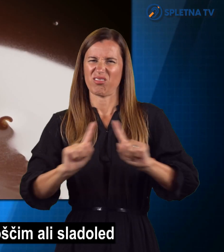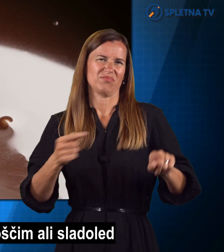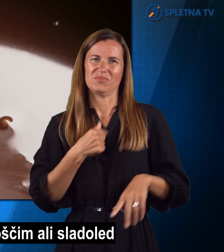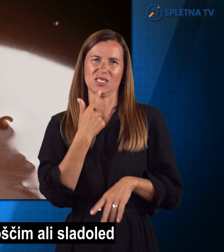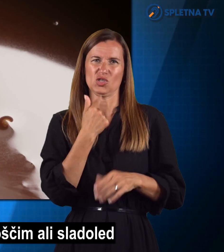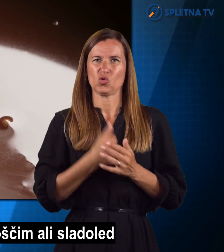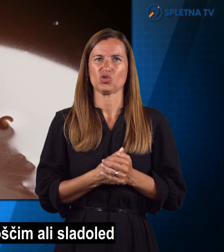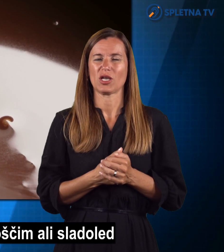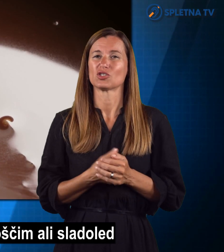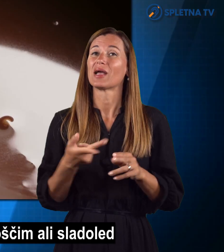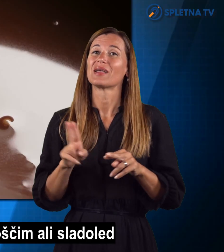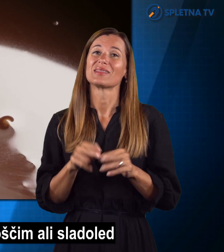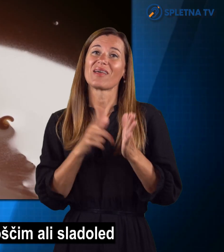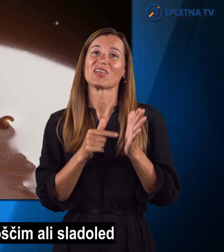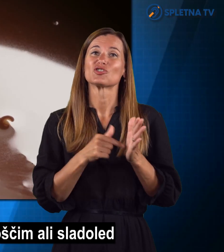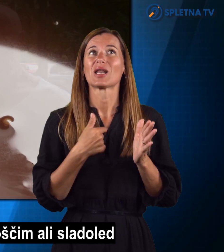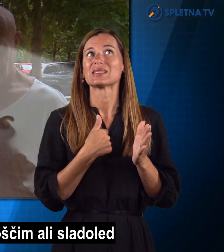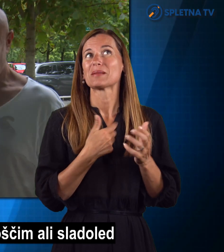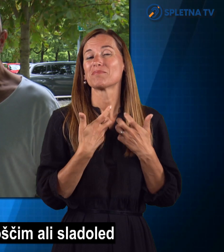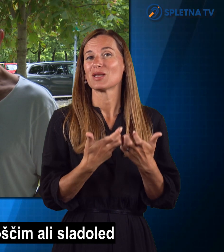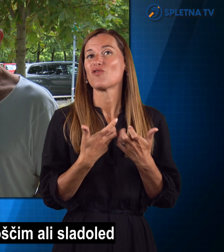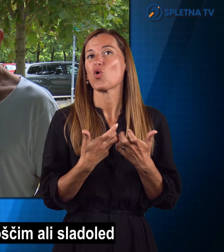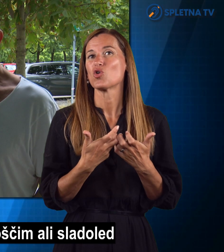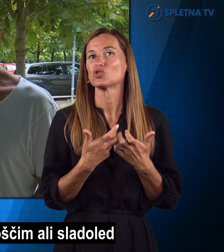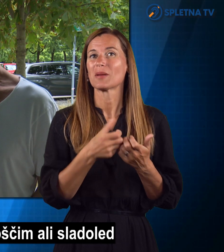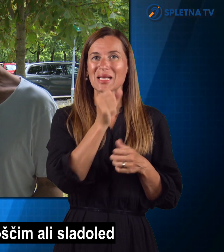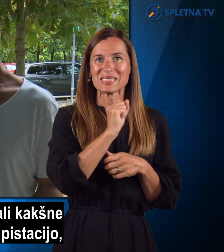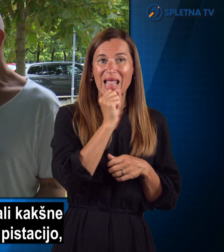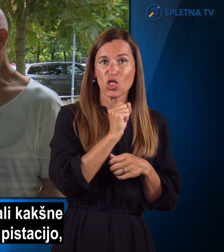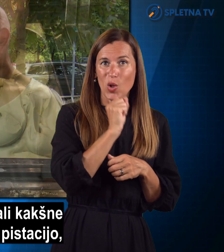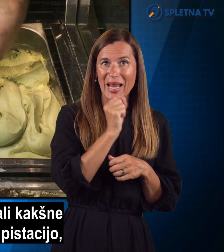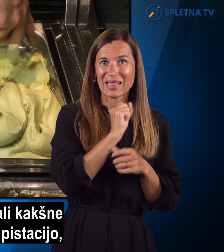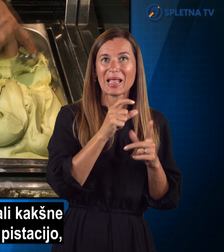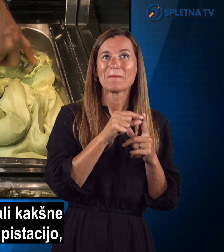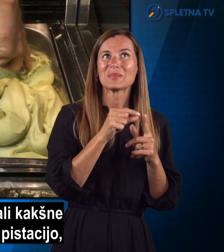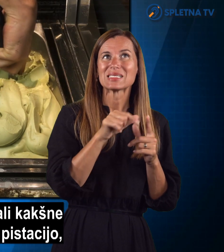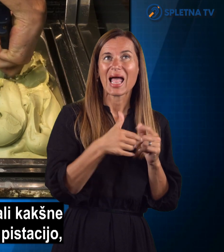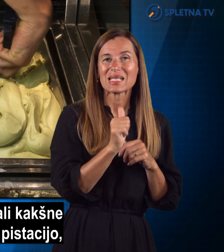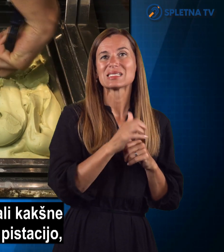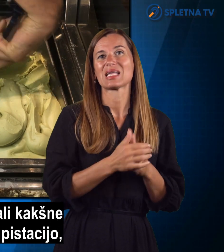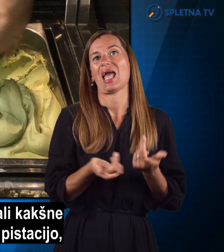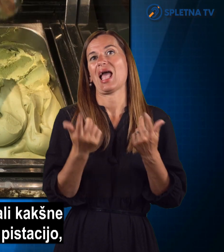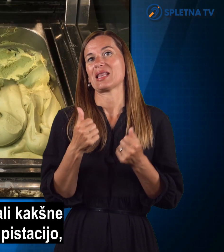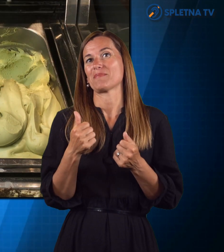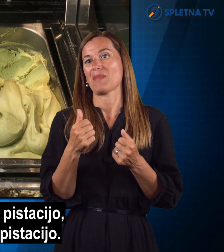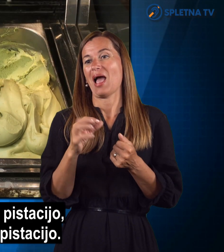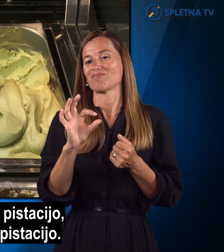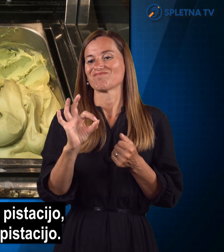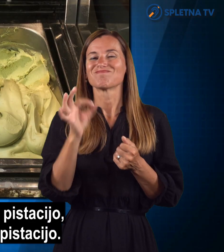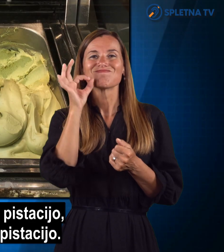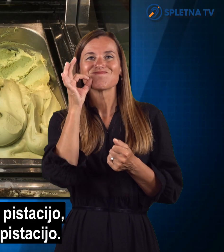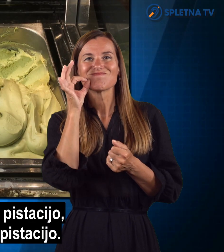všeč. Največkrat si privoščim ali sladoled pistacijev, ali kakšne praline